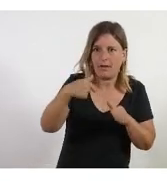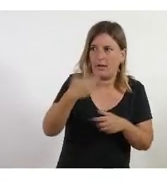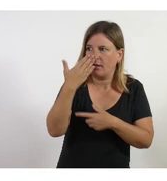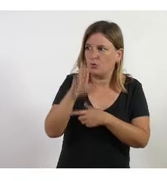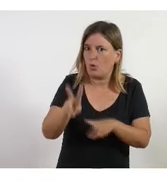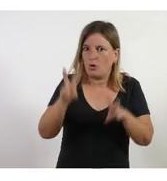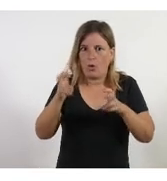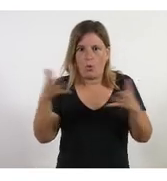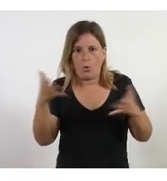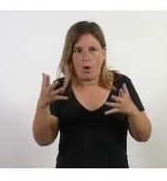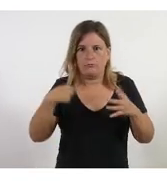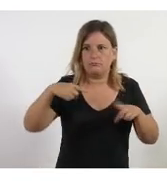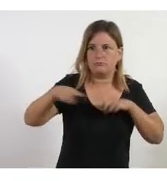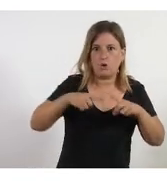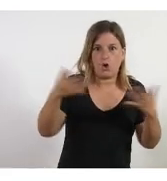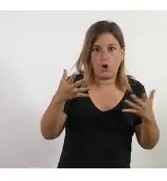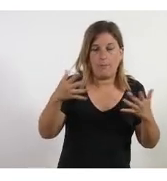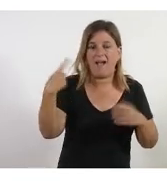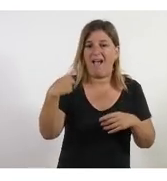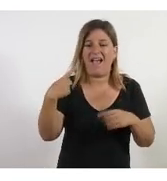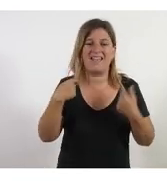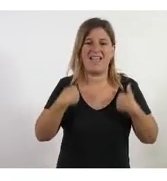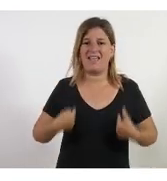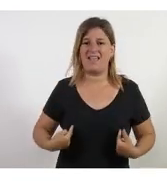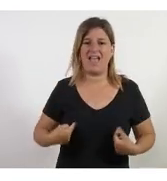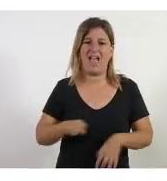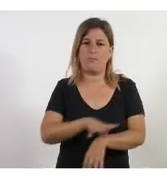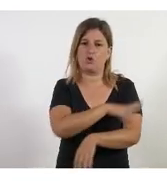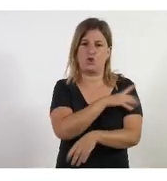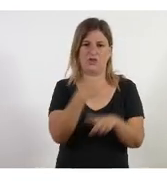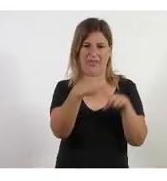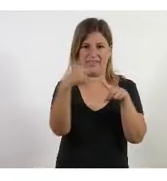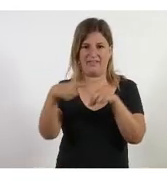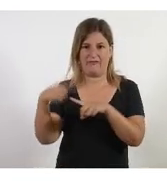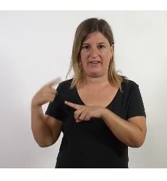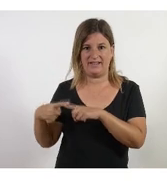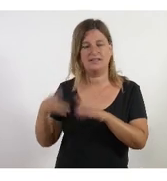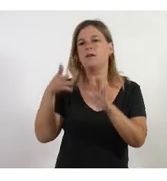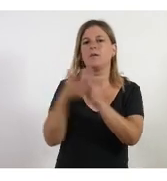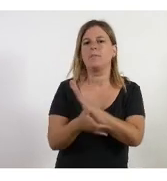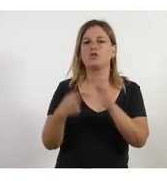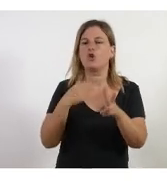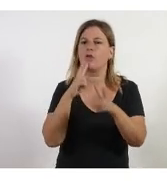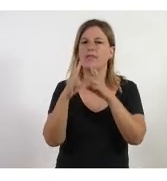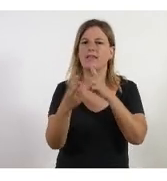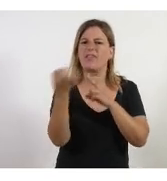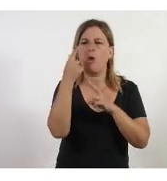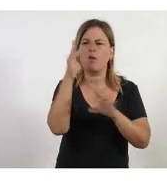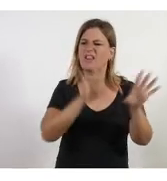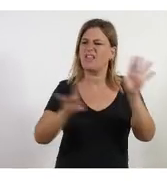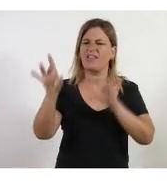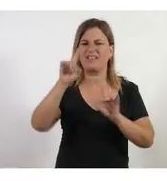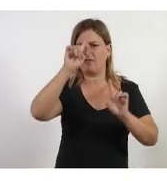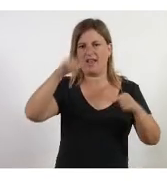comportar-nos i a manegar-nos, tenim unes emocions diferents. I la primera cosa que et diria és identifica les